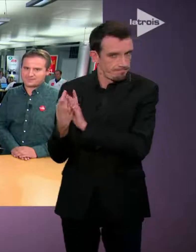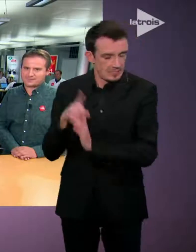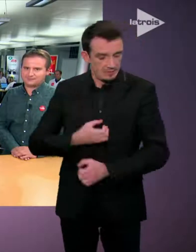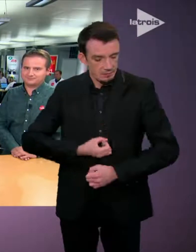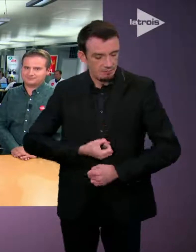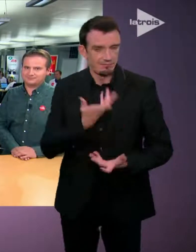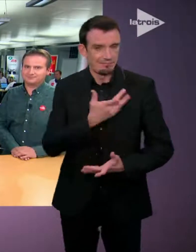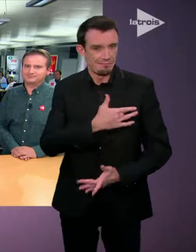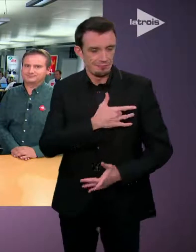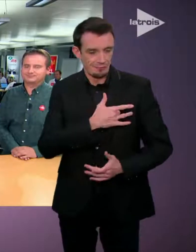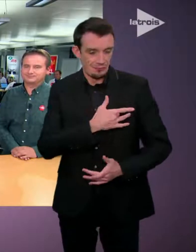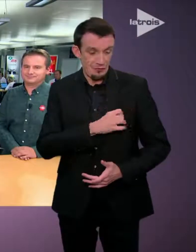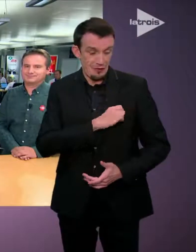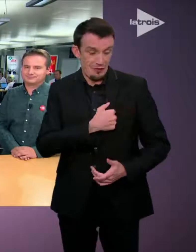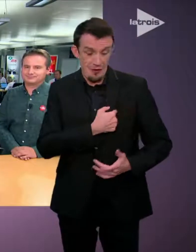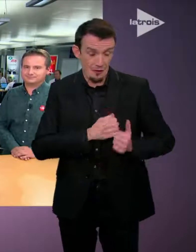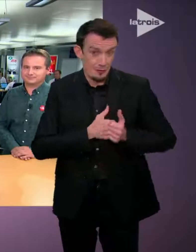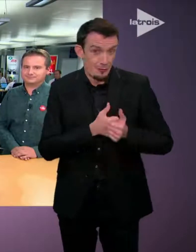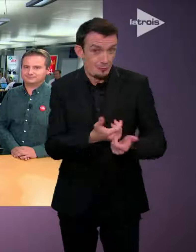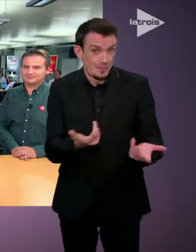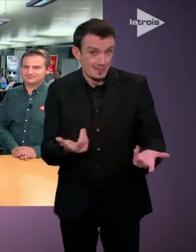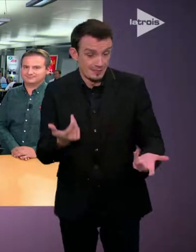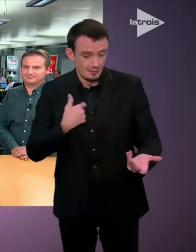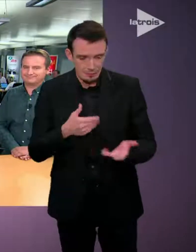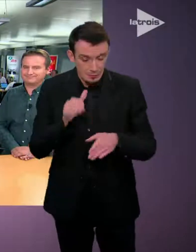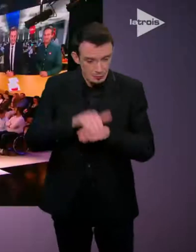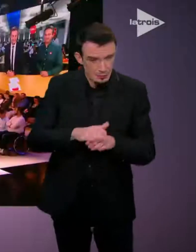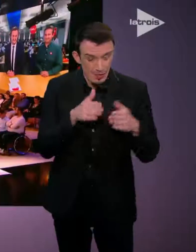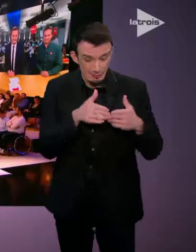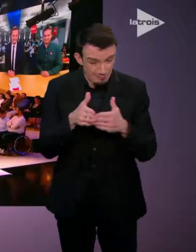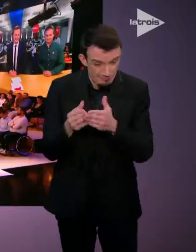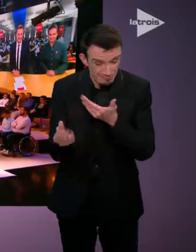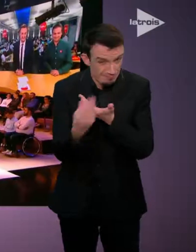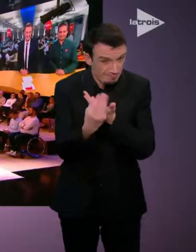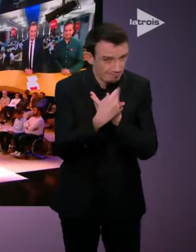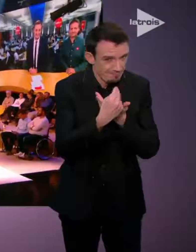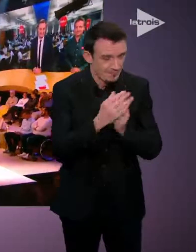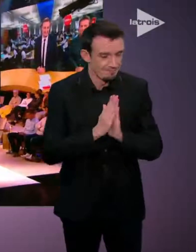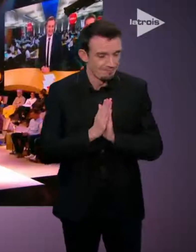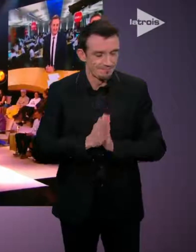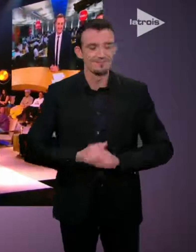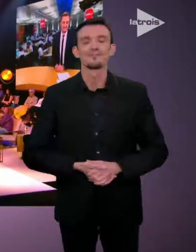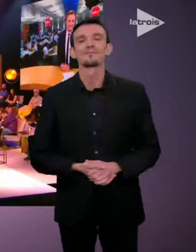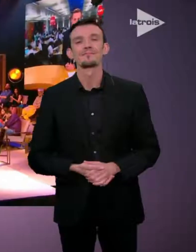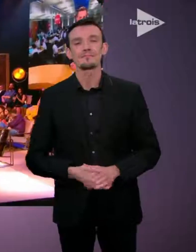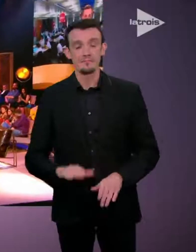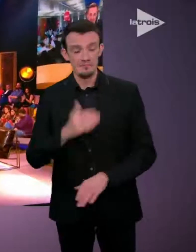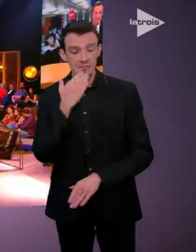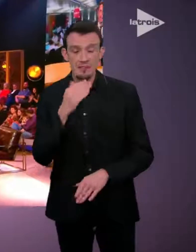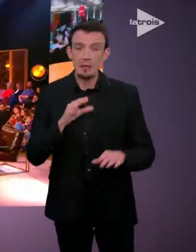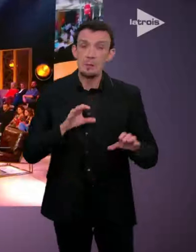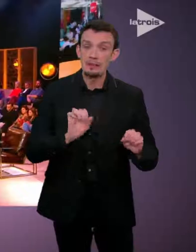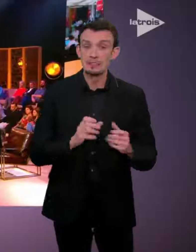et on ne peut y arriver que grâce à vous. Donc, donnez ce soir. Merci beaucoup François. Et on est toujours